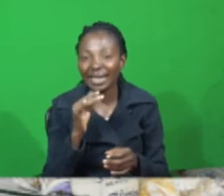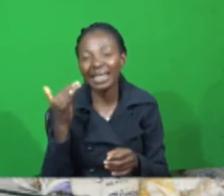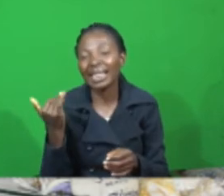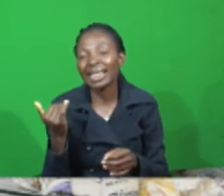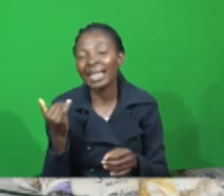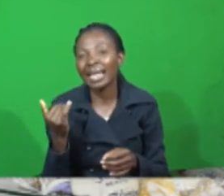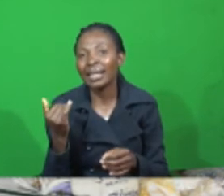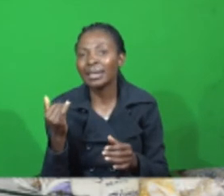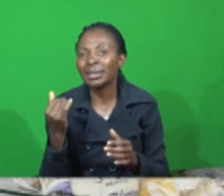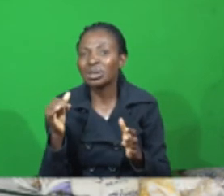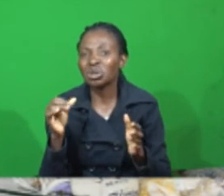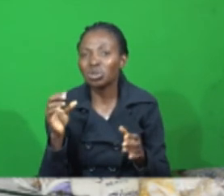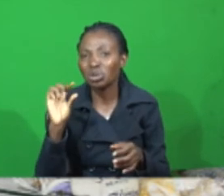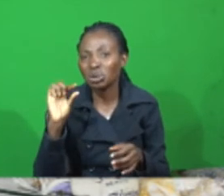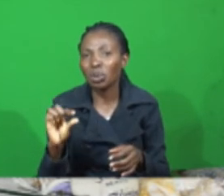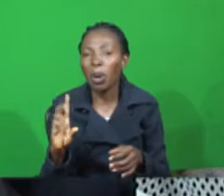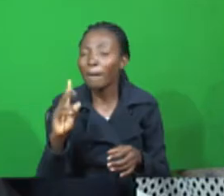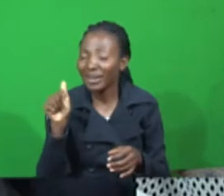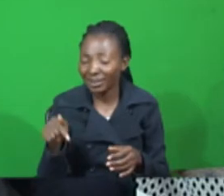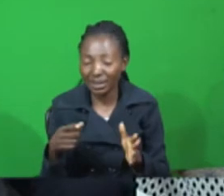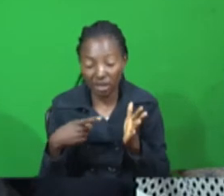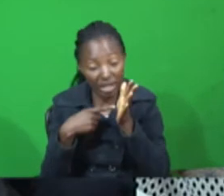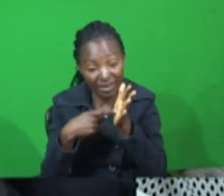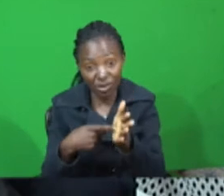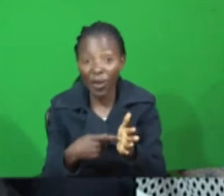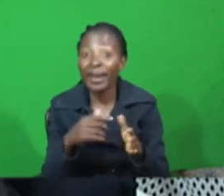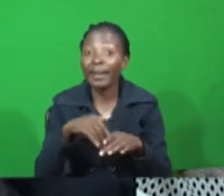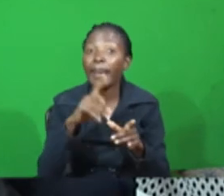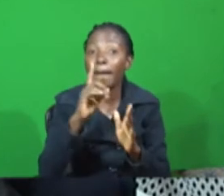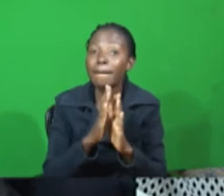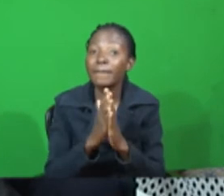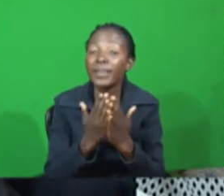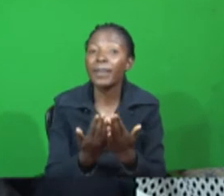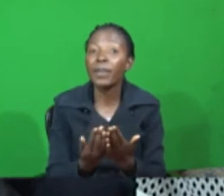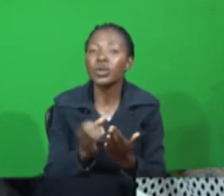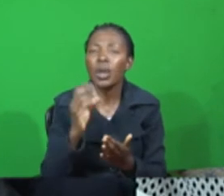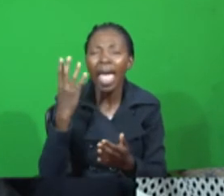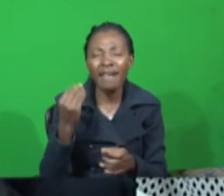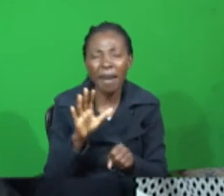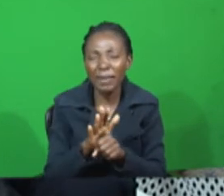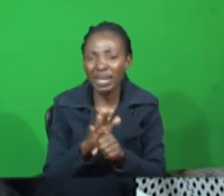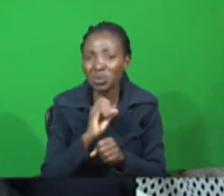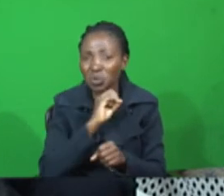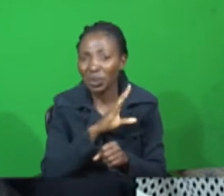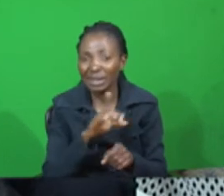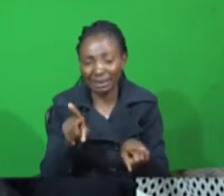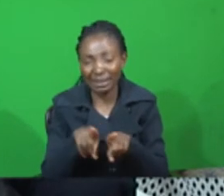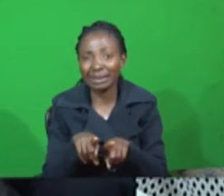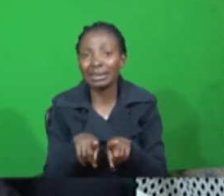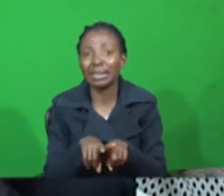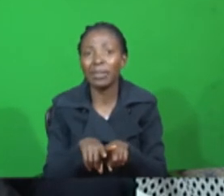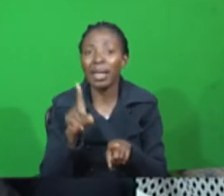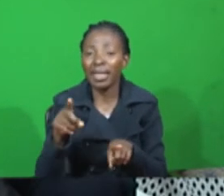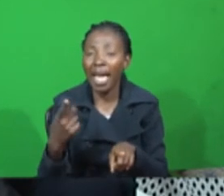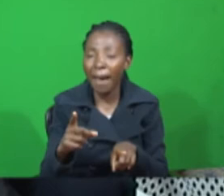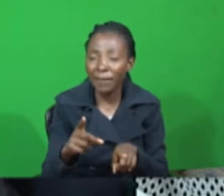kwairi because iri kubuda mubhaibheri kai saka kureva kuti tine nyaya dzakawanda dzemhando yakadaro